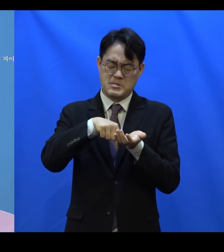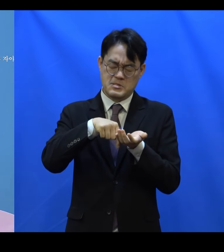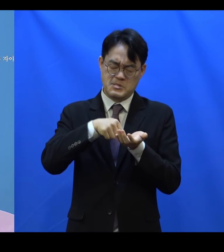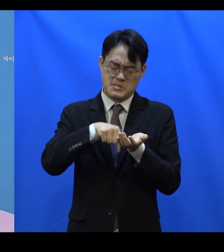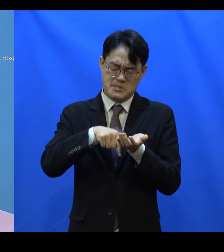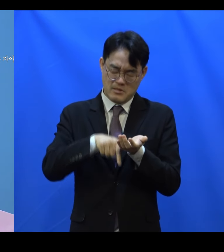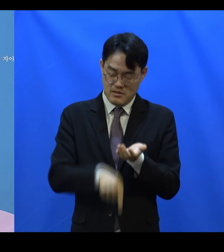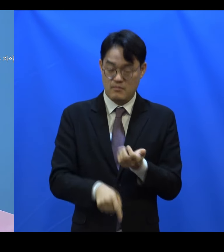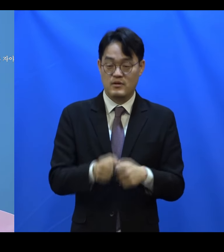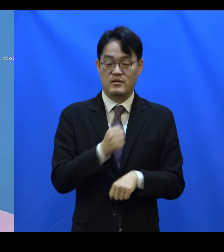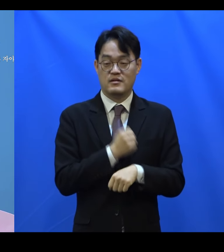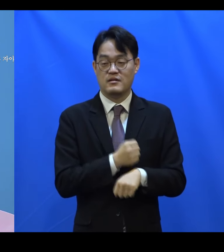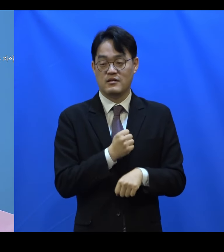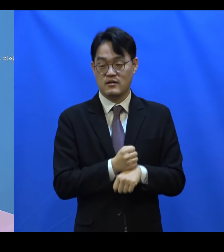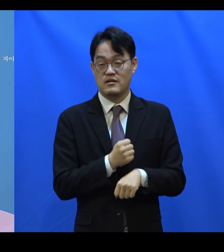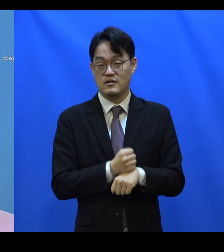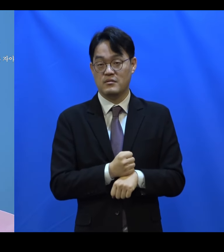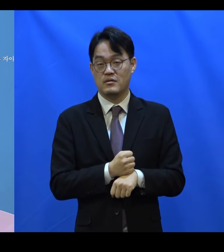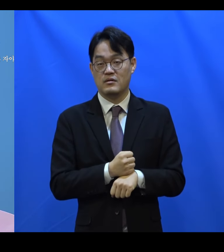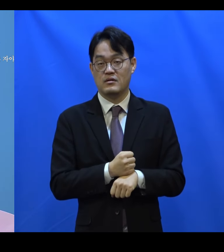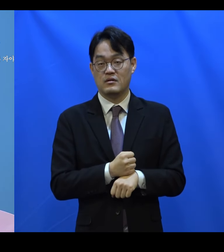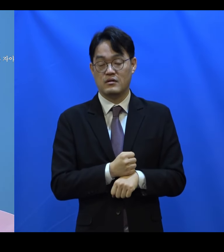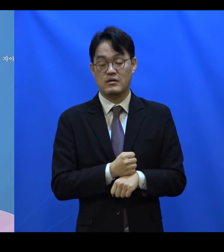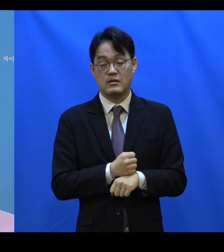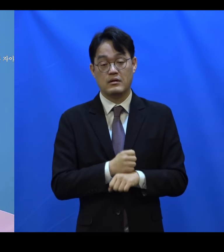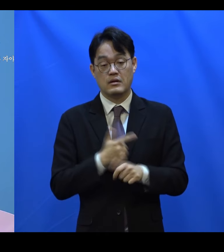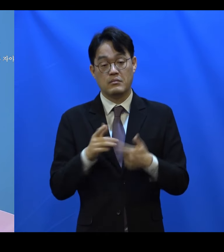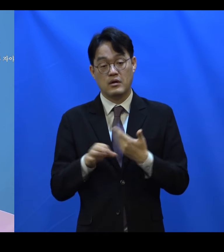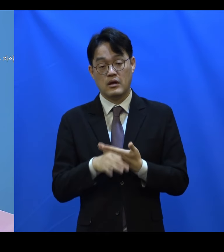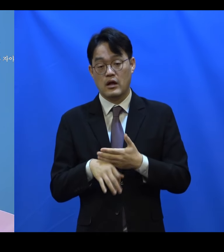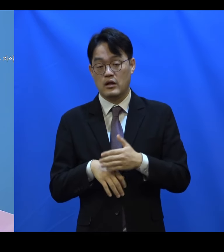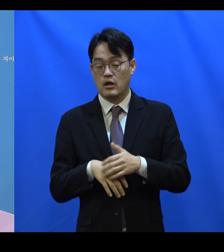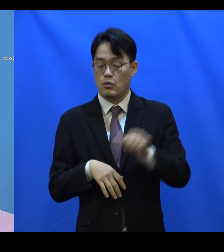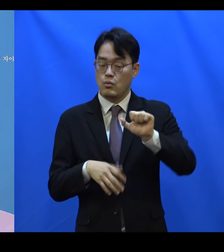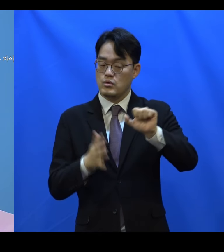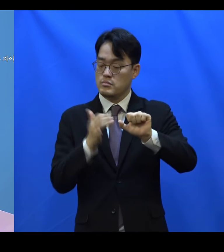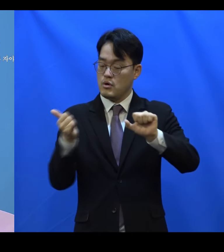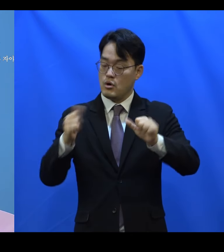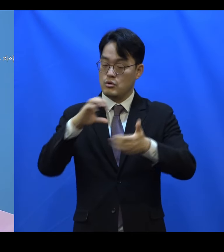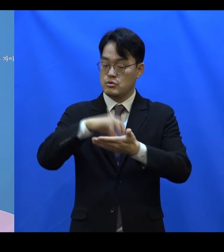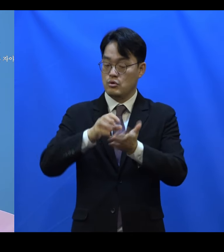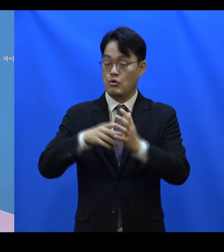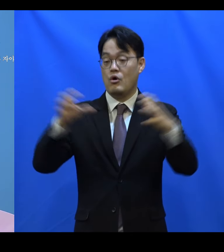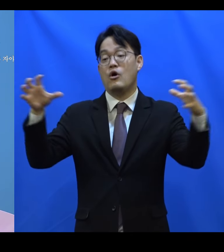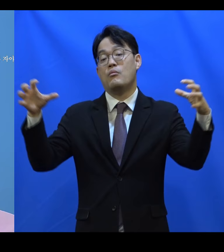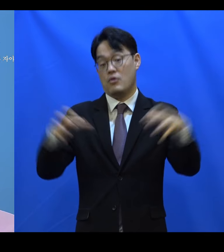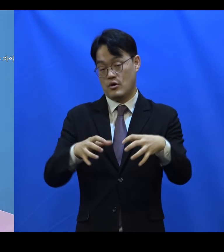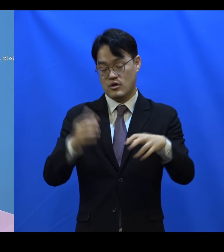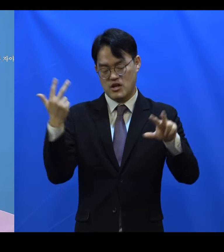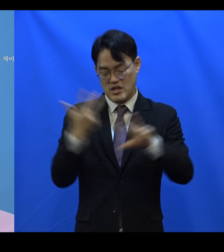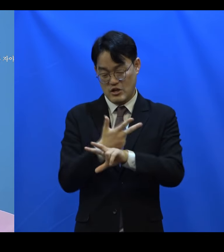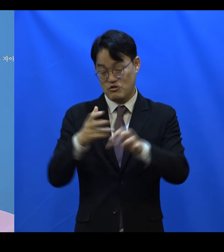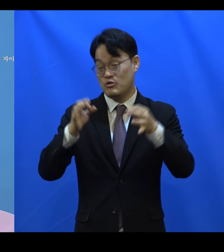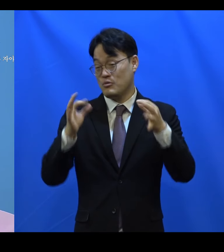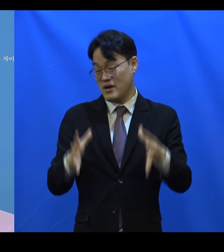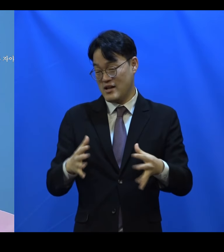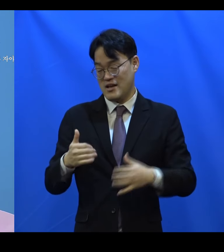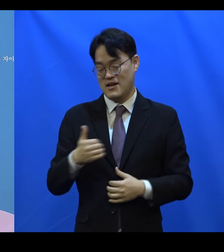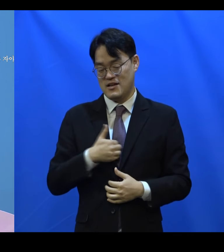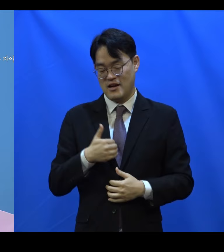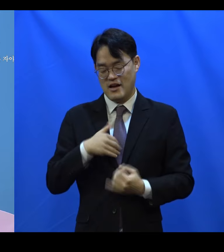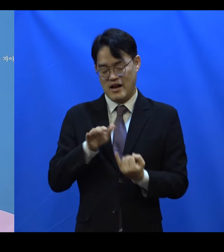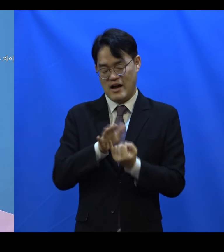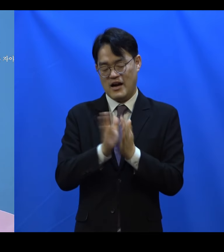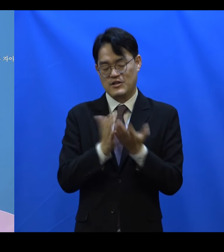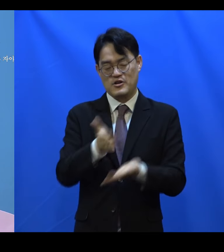한 뭐 50명이나 이렇게 모집해가지고 수양관 가가지고 한 일주일 동안 강의하면서